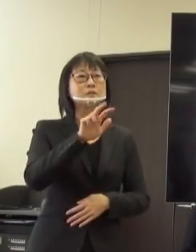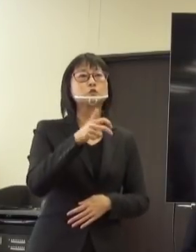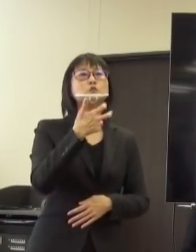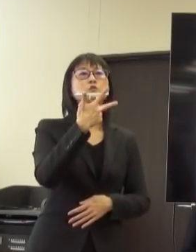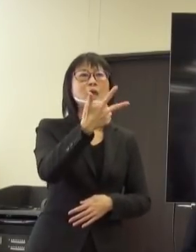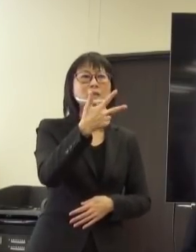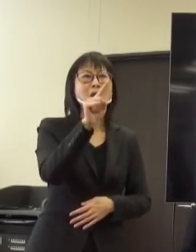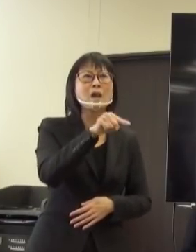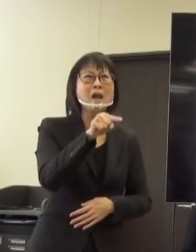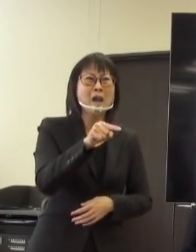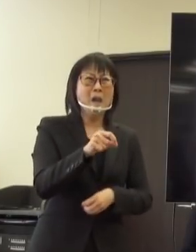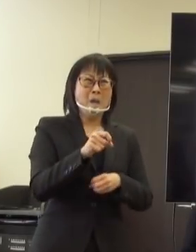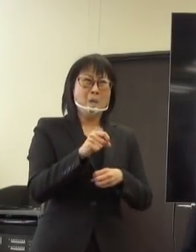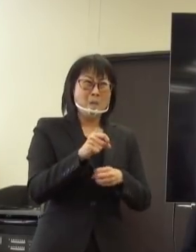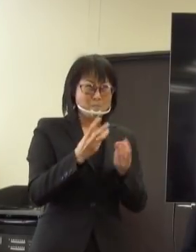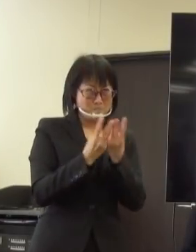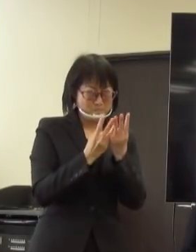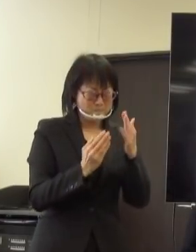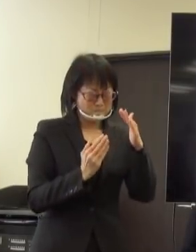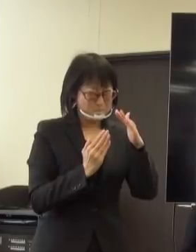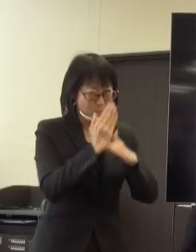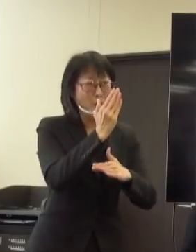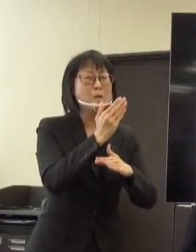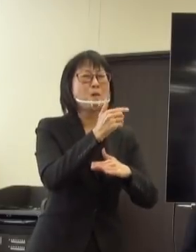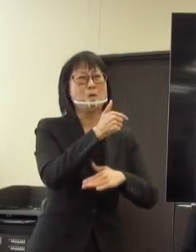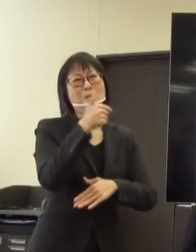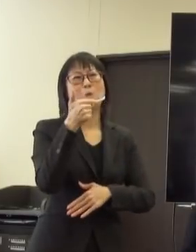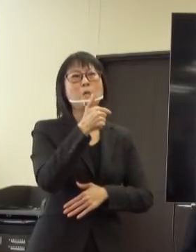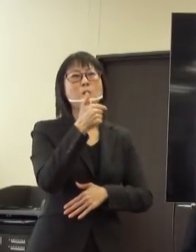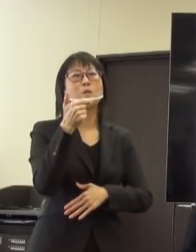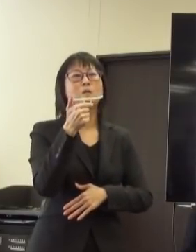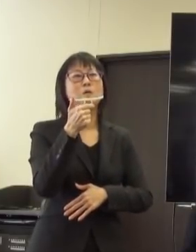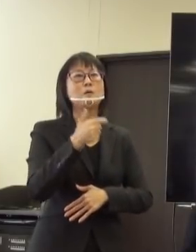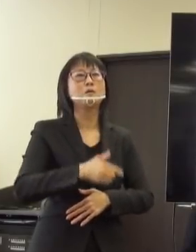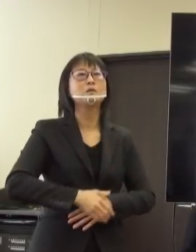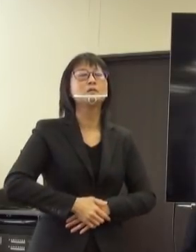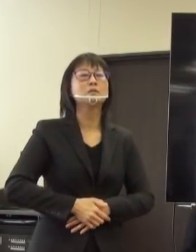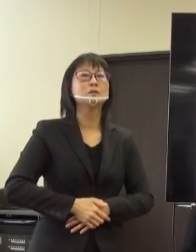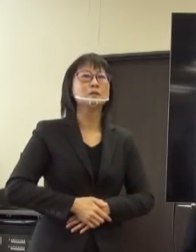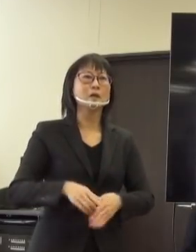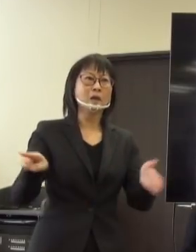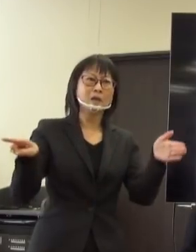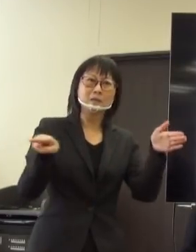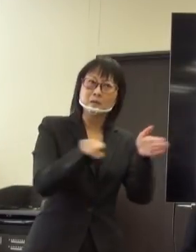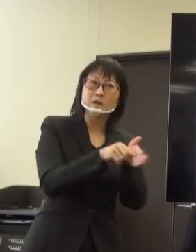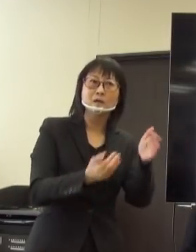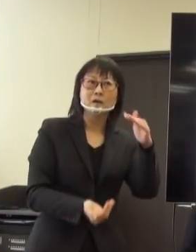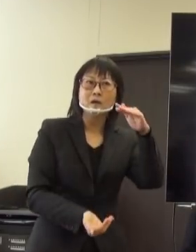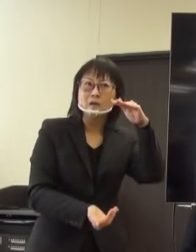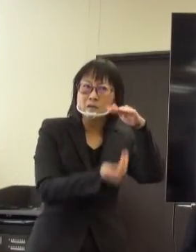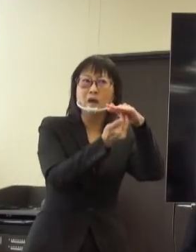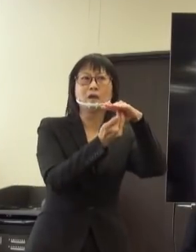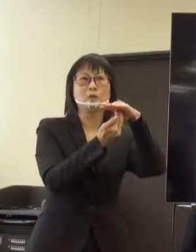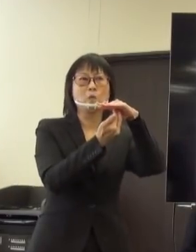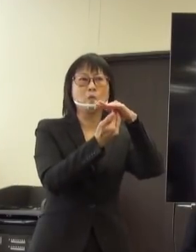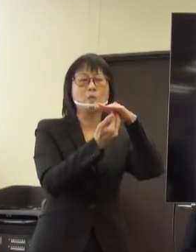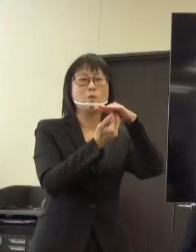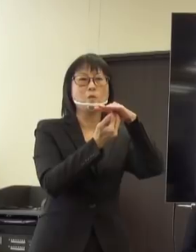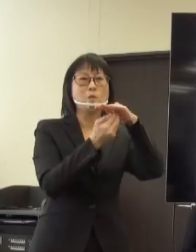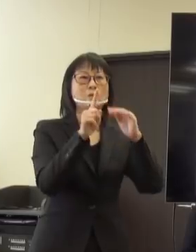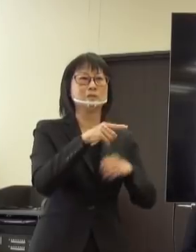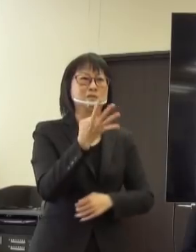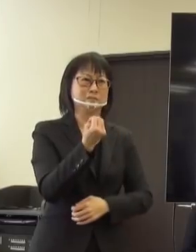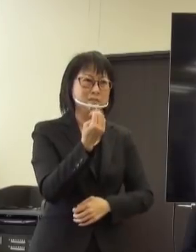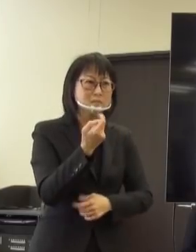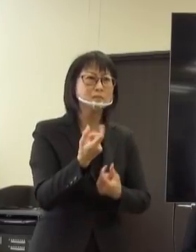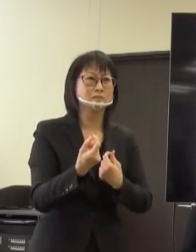大人数が出たということに対して、これまでにない、数ですので、それで 18